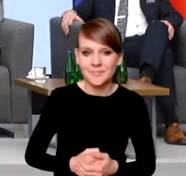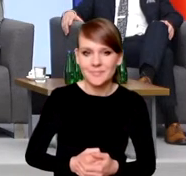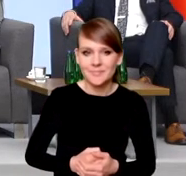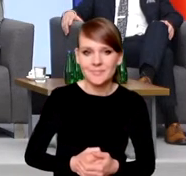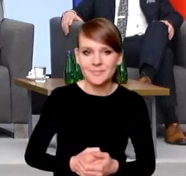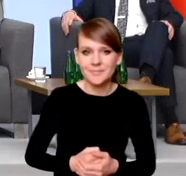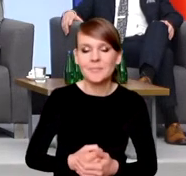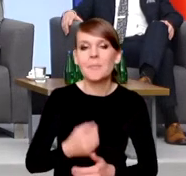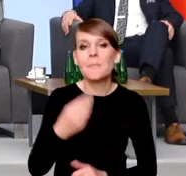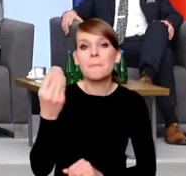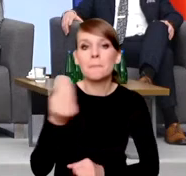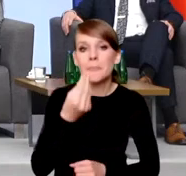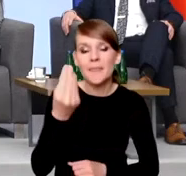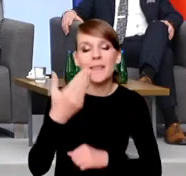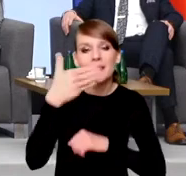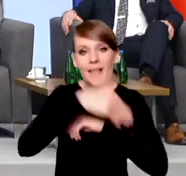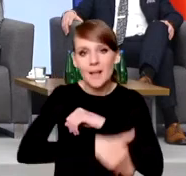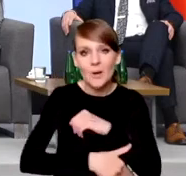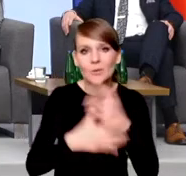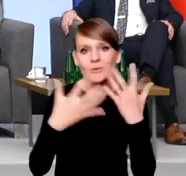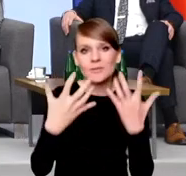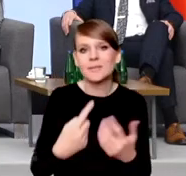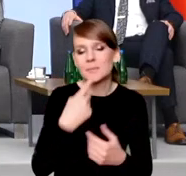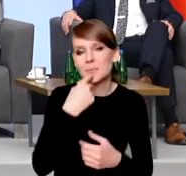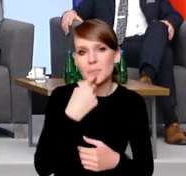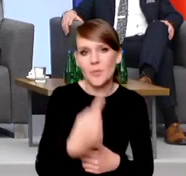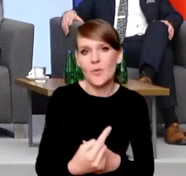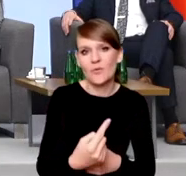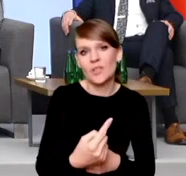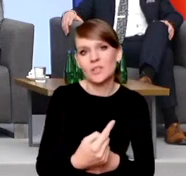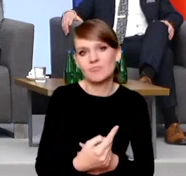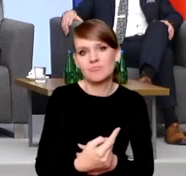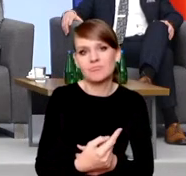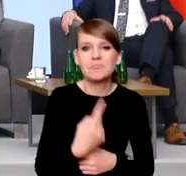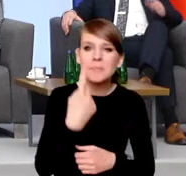panel takim jednym wnioskiem,